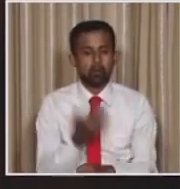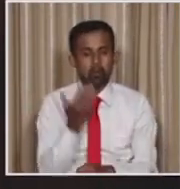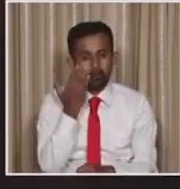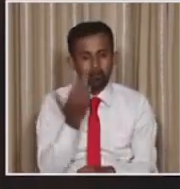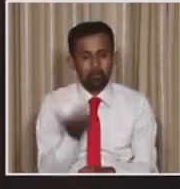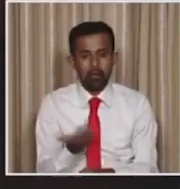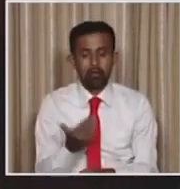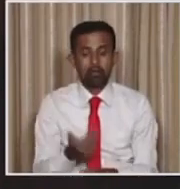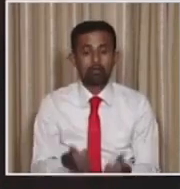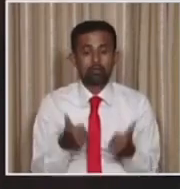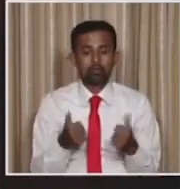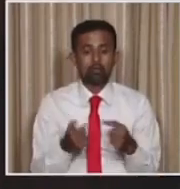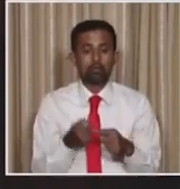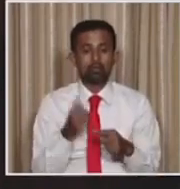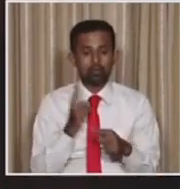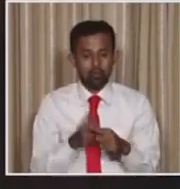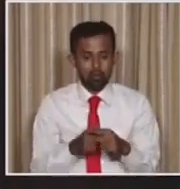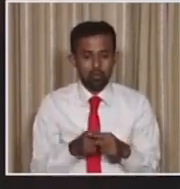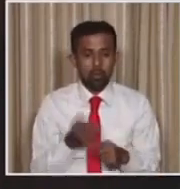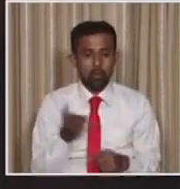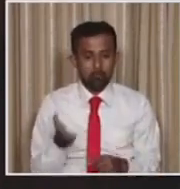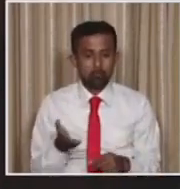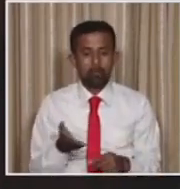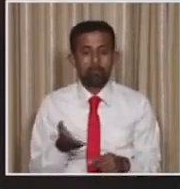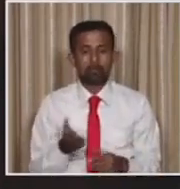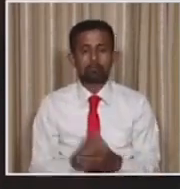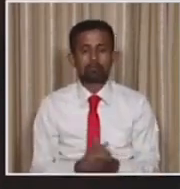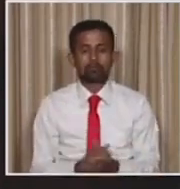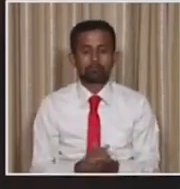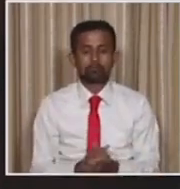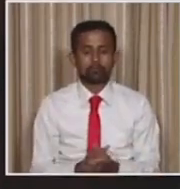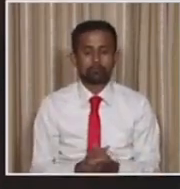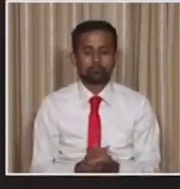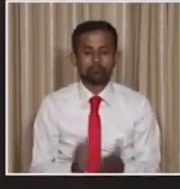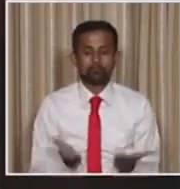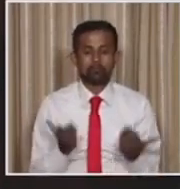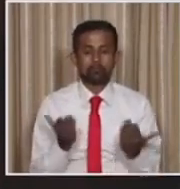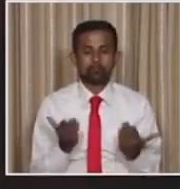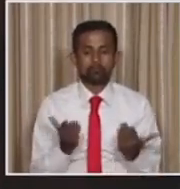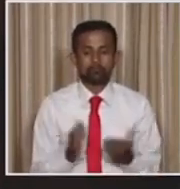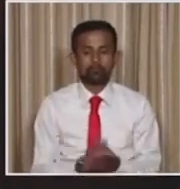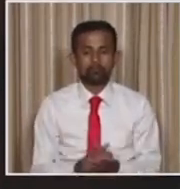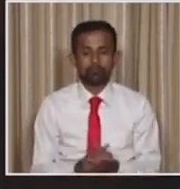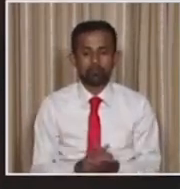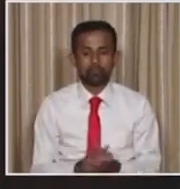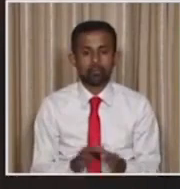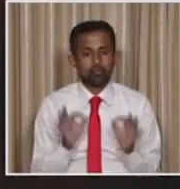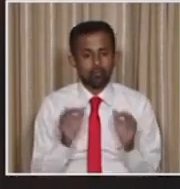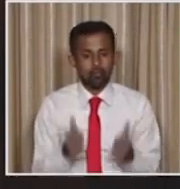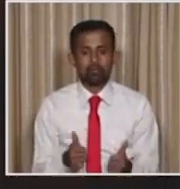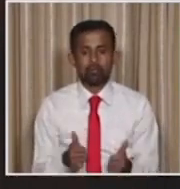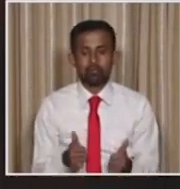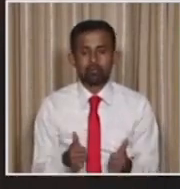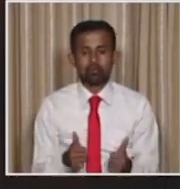දැන් අපි සුභසාධන රාජ්‍යයන් පිළිබඳ කතා කරනකොට ඒක හොඳයි.